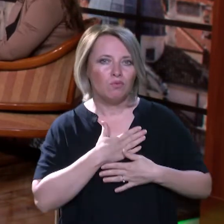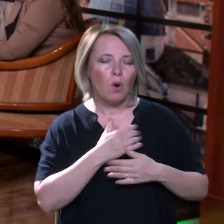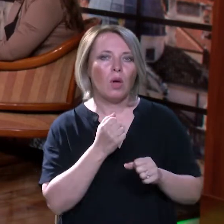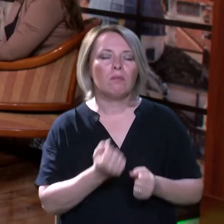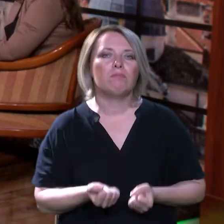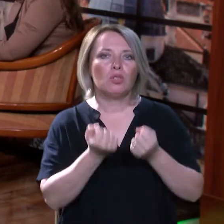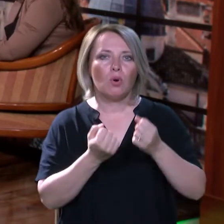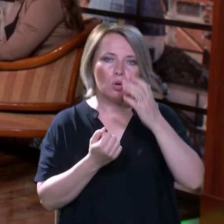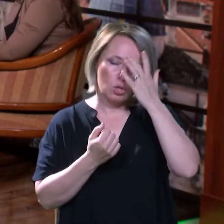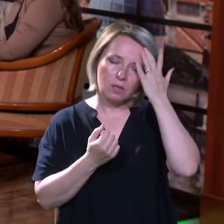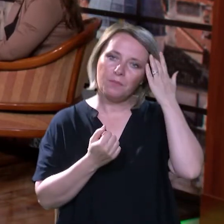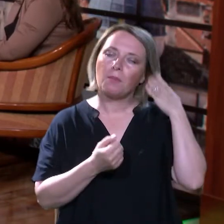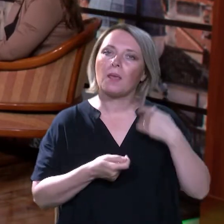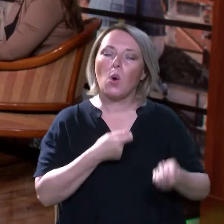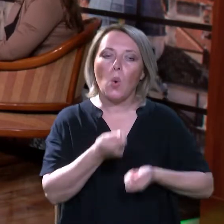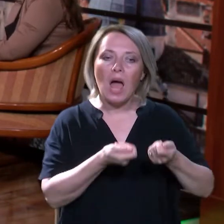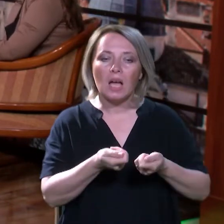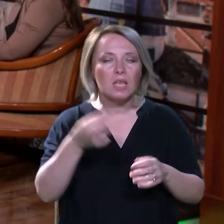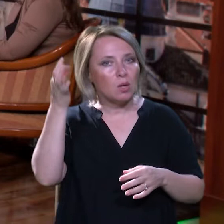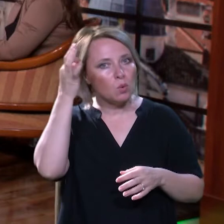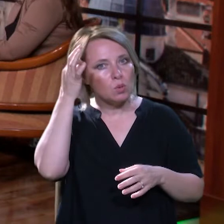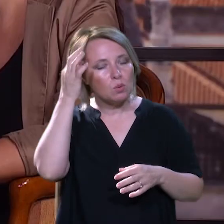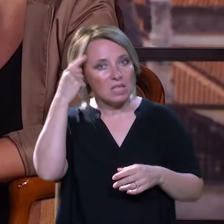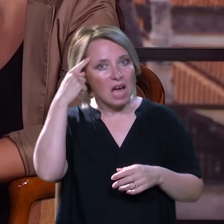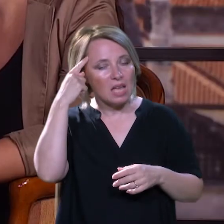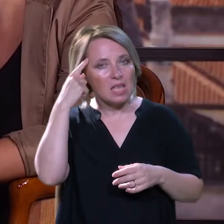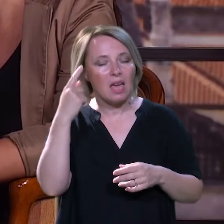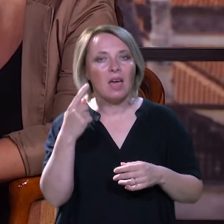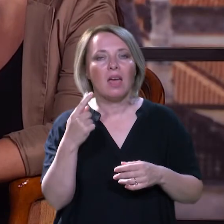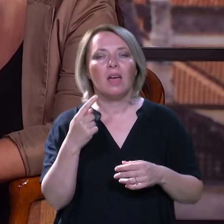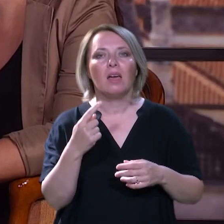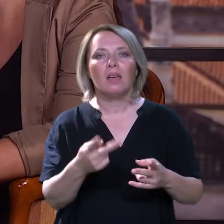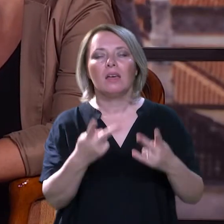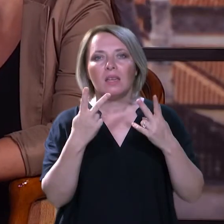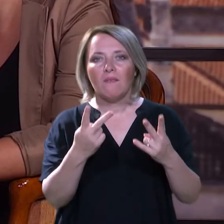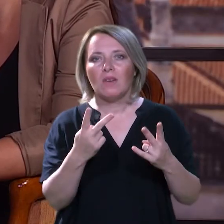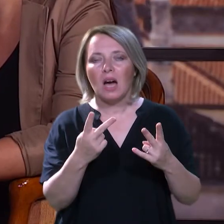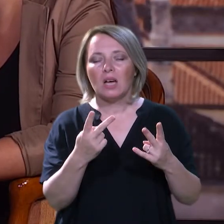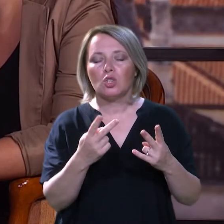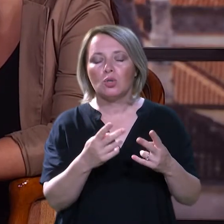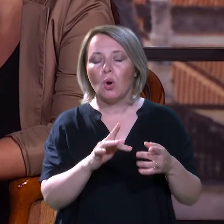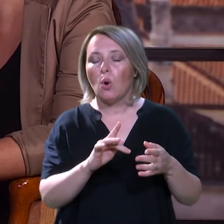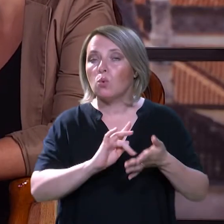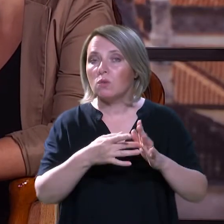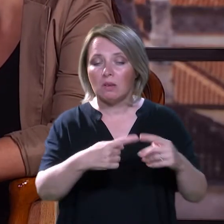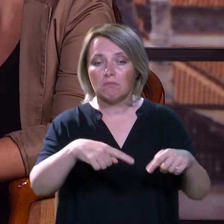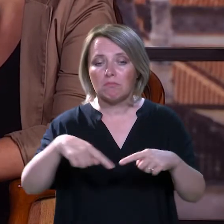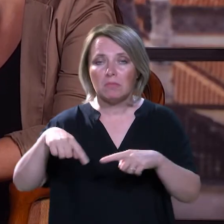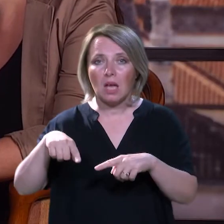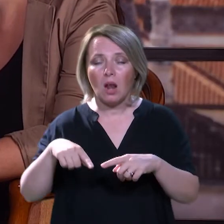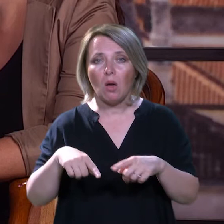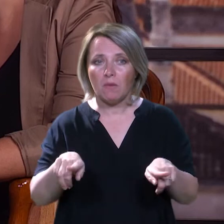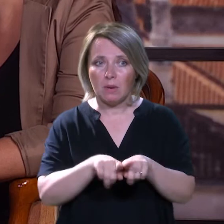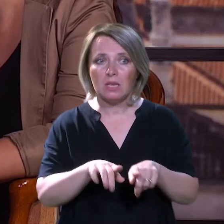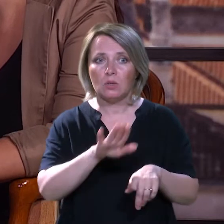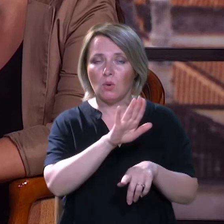teškoći. Ulaganje u znanje je prijeko potrebno u svim segmentima, ali